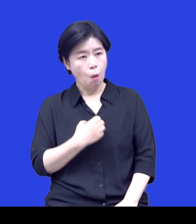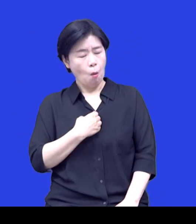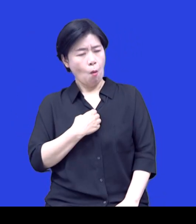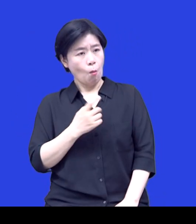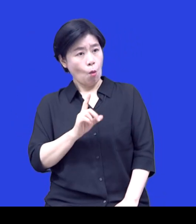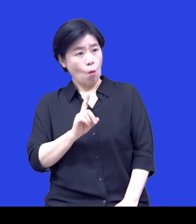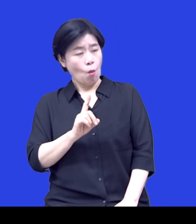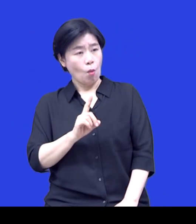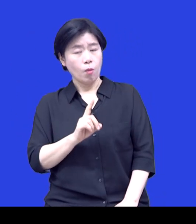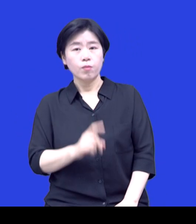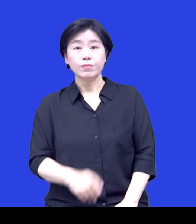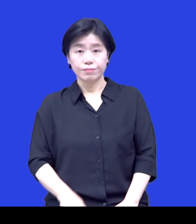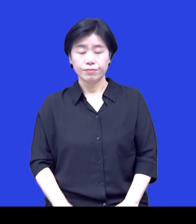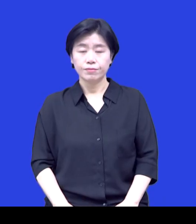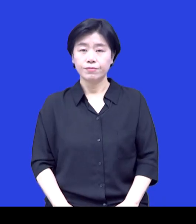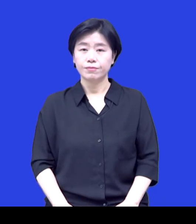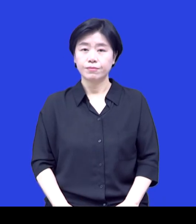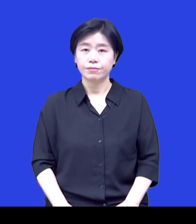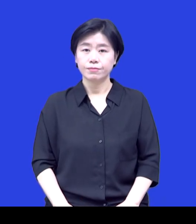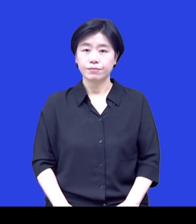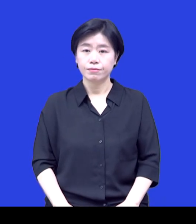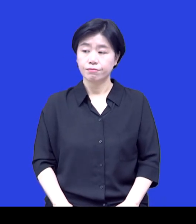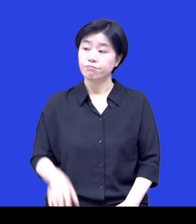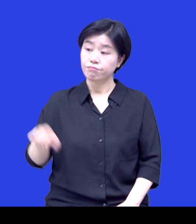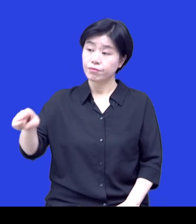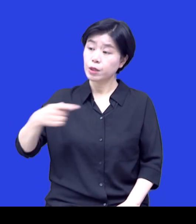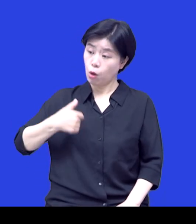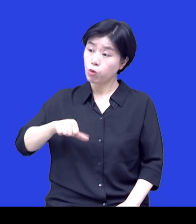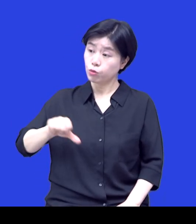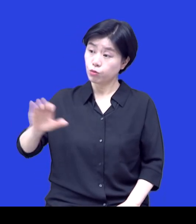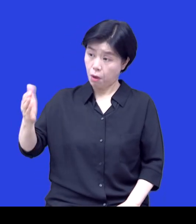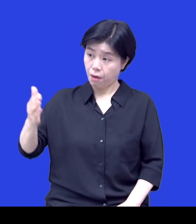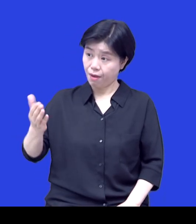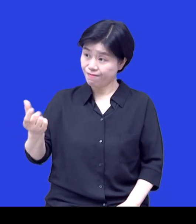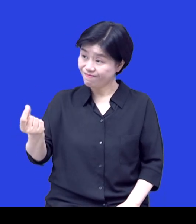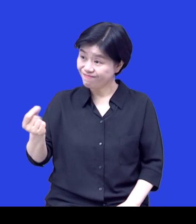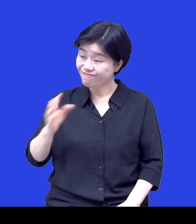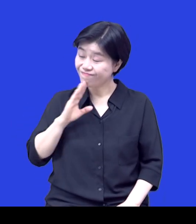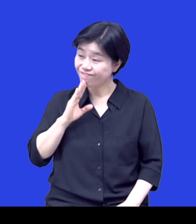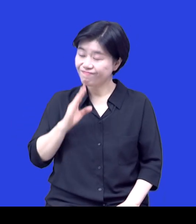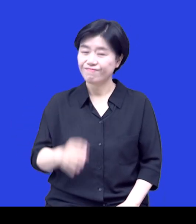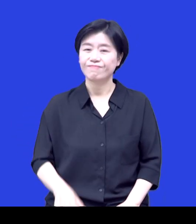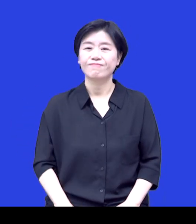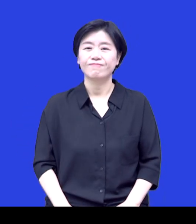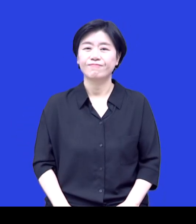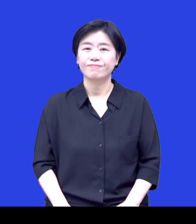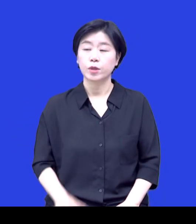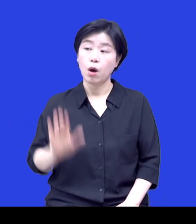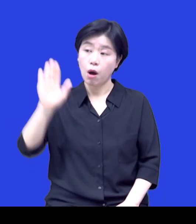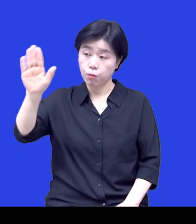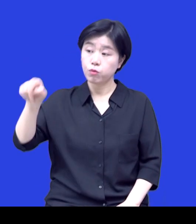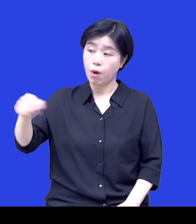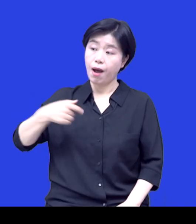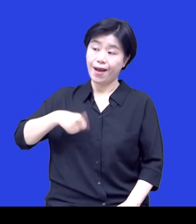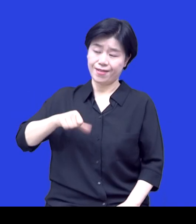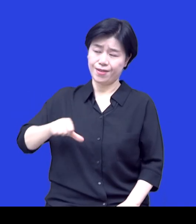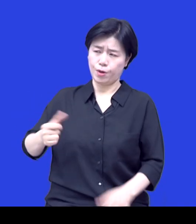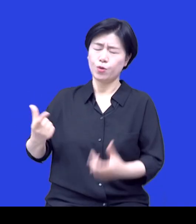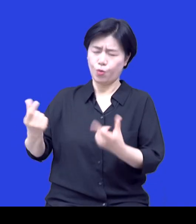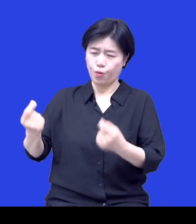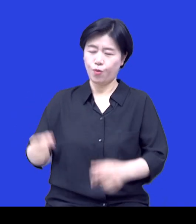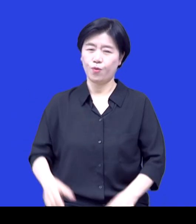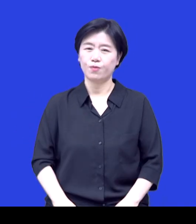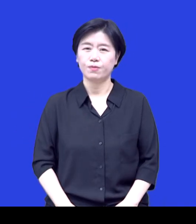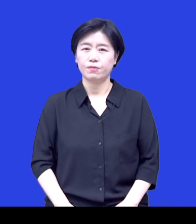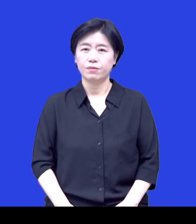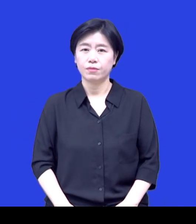그러면서 그 선생님이 하는 말이 너 내 아들 해라. You are like my son. 예. 그러면서